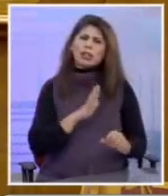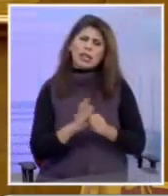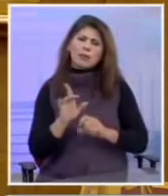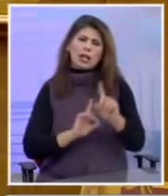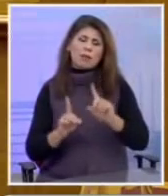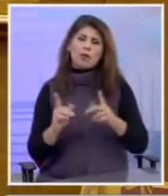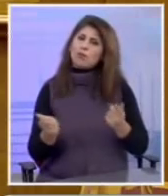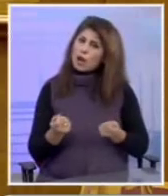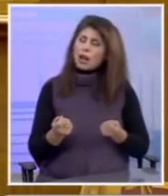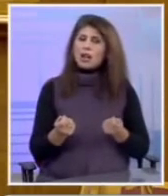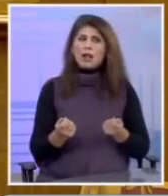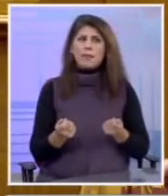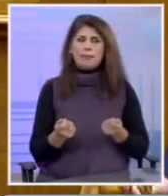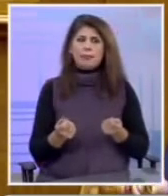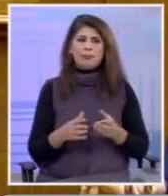που διέπραξαν